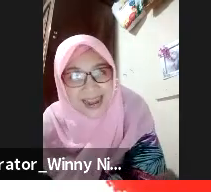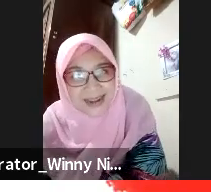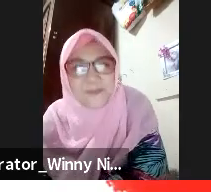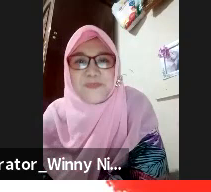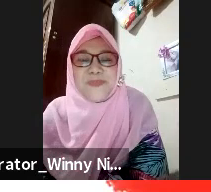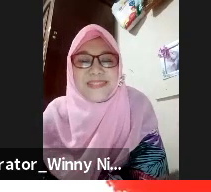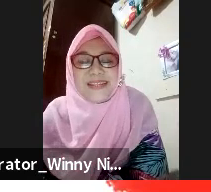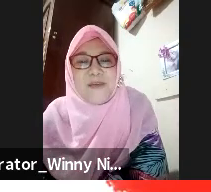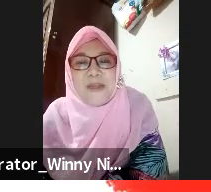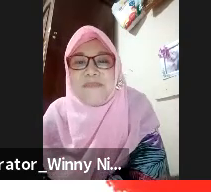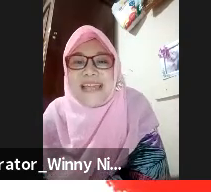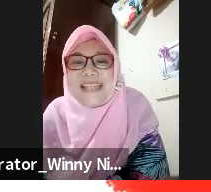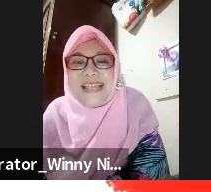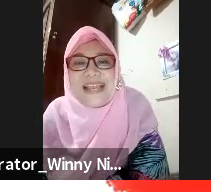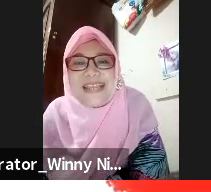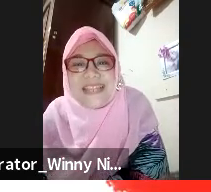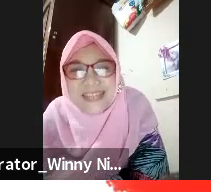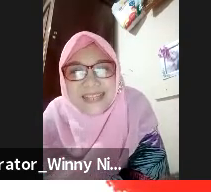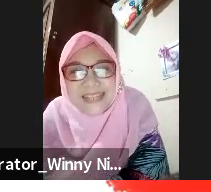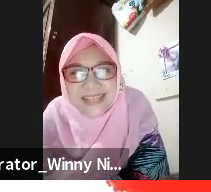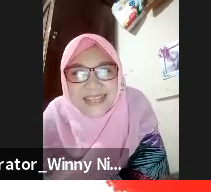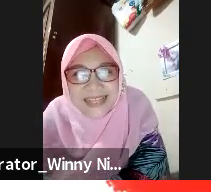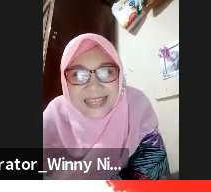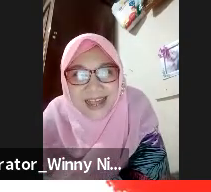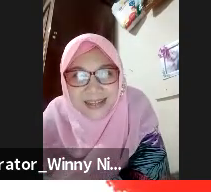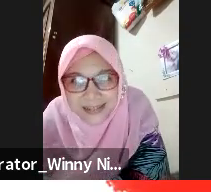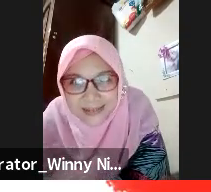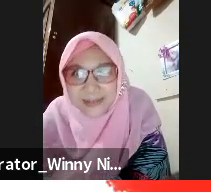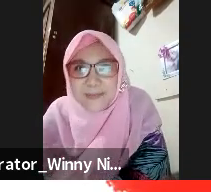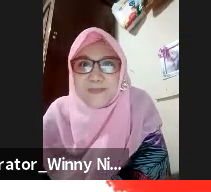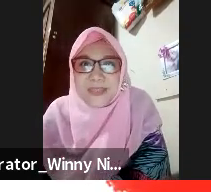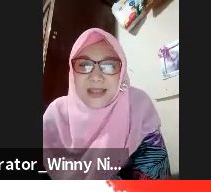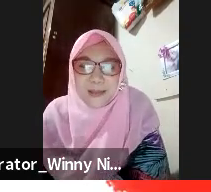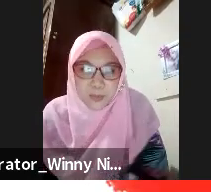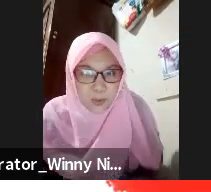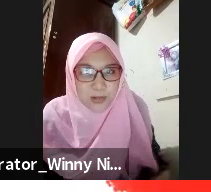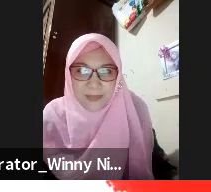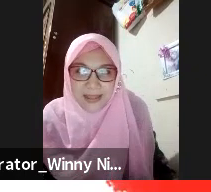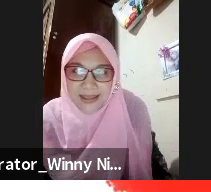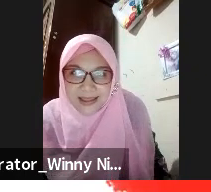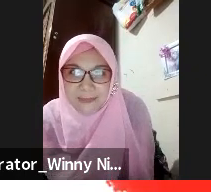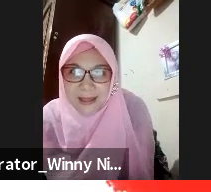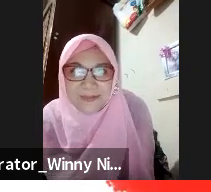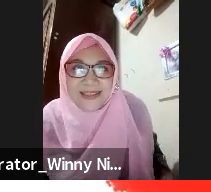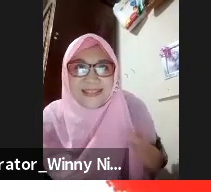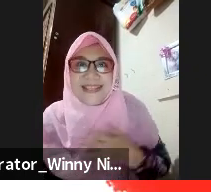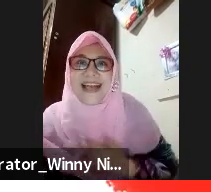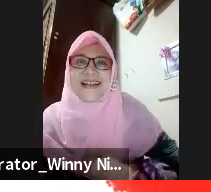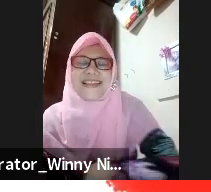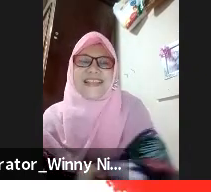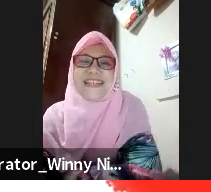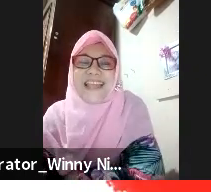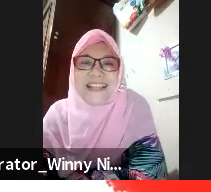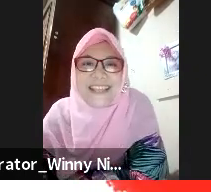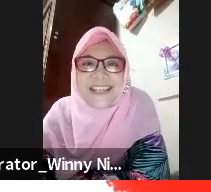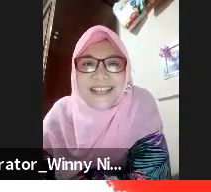sekalian, peserta webinar kita kali ini yang tergabung pagi ini, pagi menjelang siang